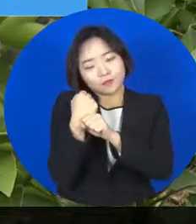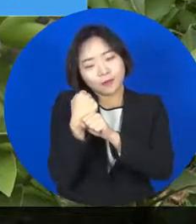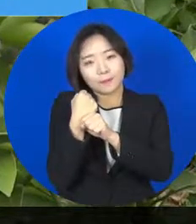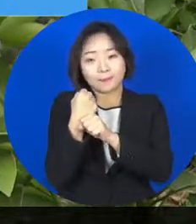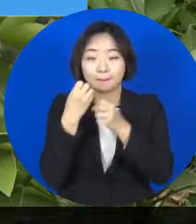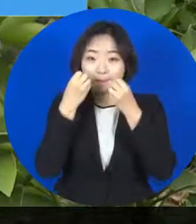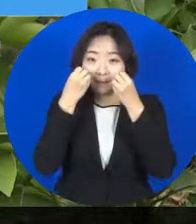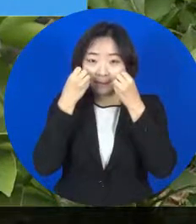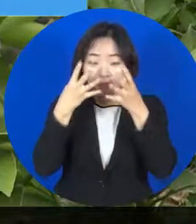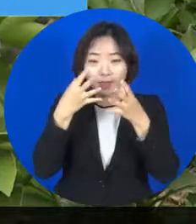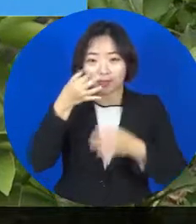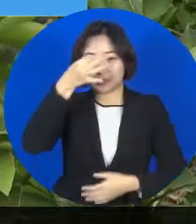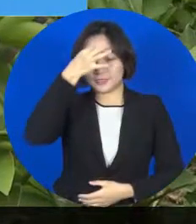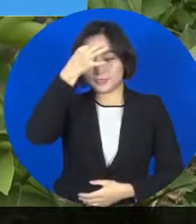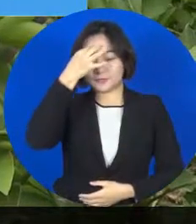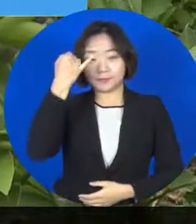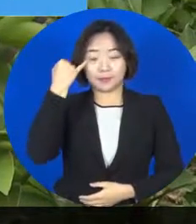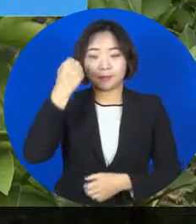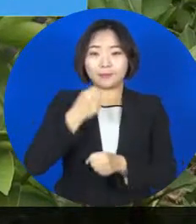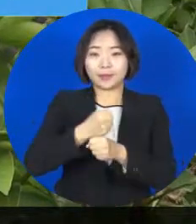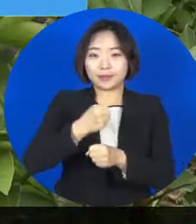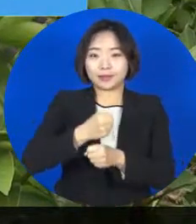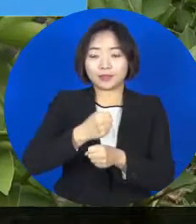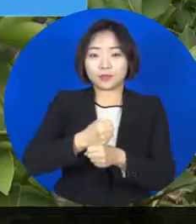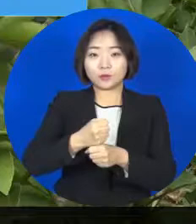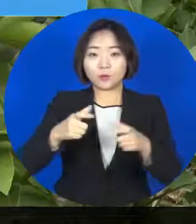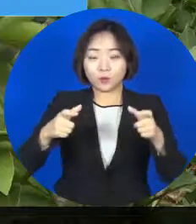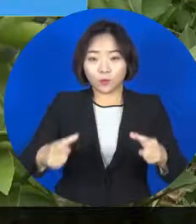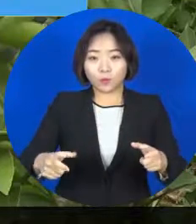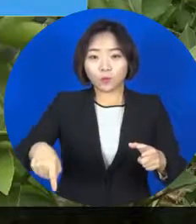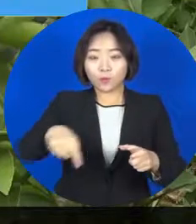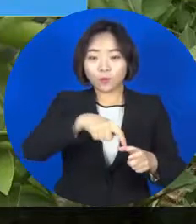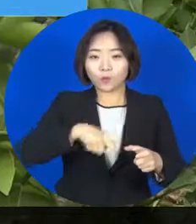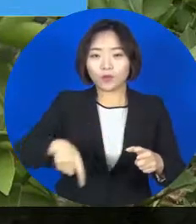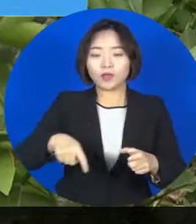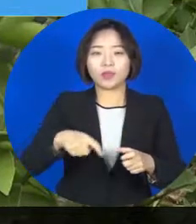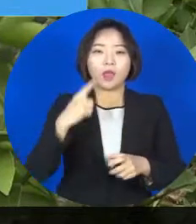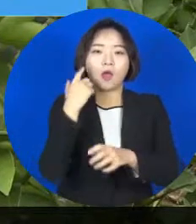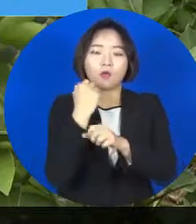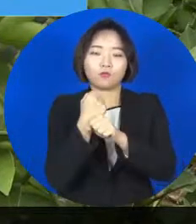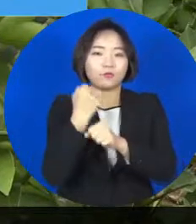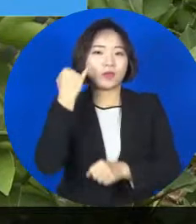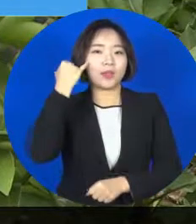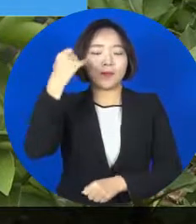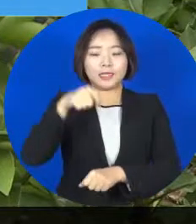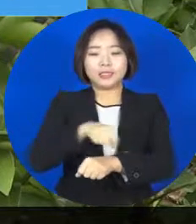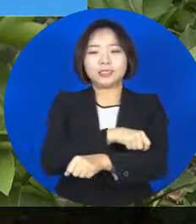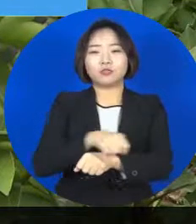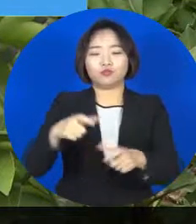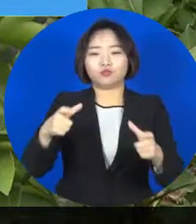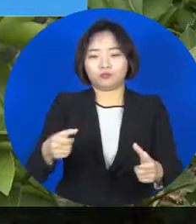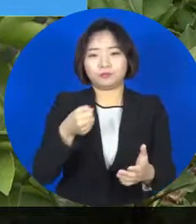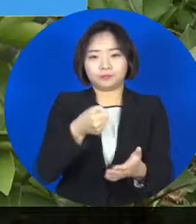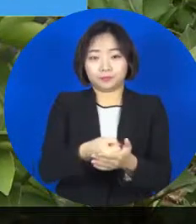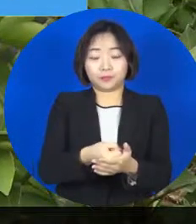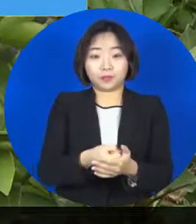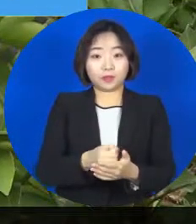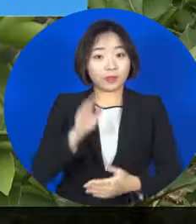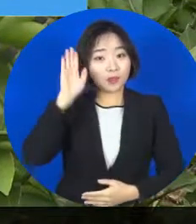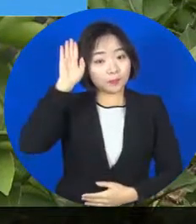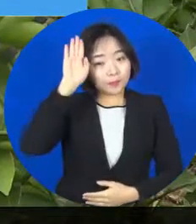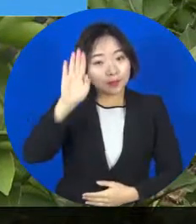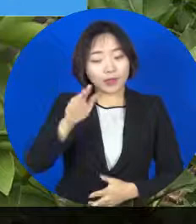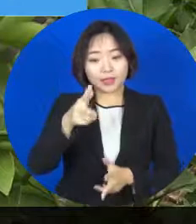연구개발로 신기술을 창출하고 그 성과를 사업화하기 위해 조성된 지역을 연구개발특구라고 하는데요.